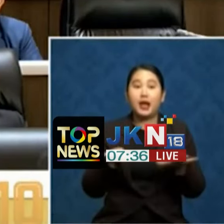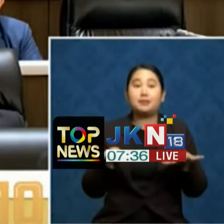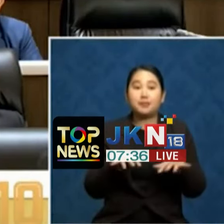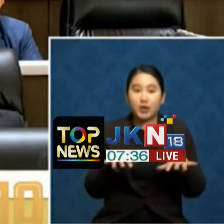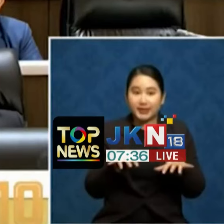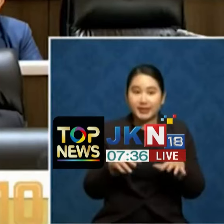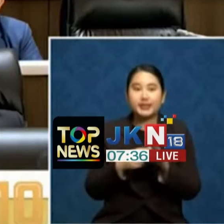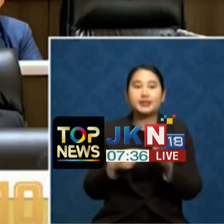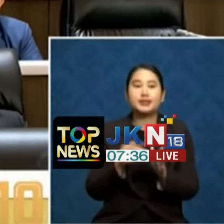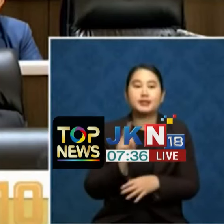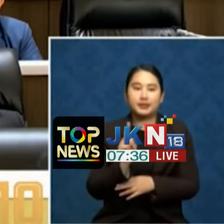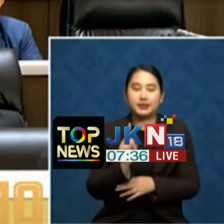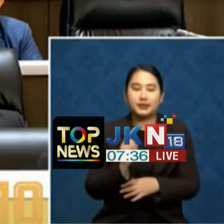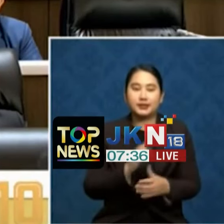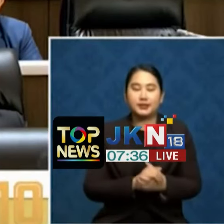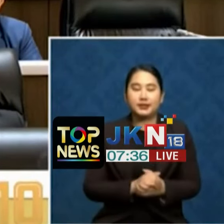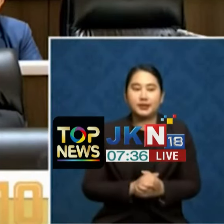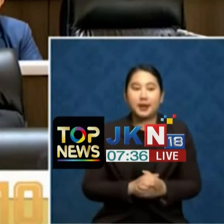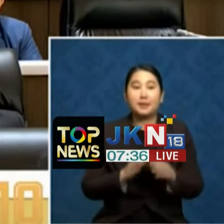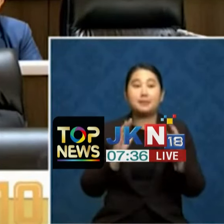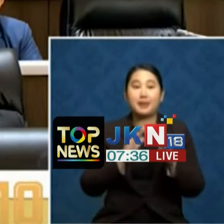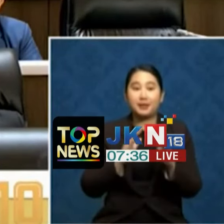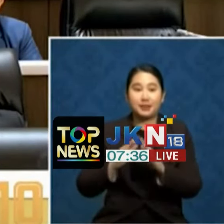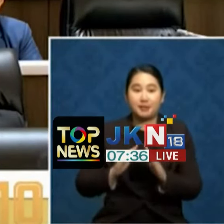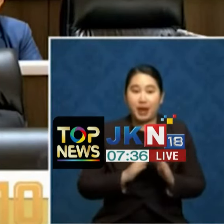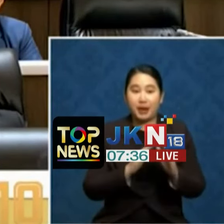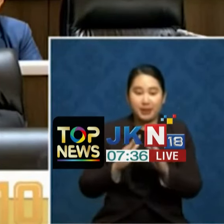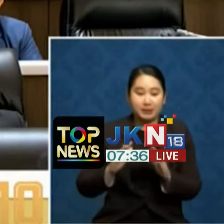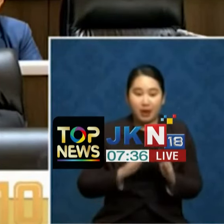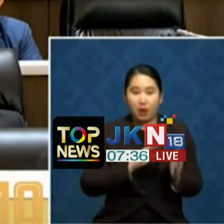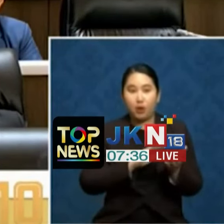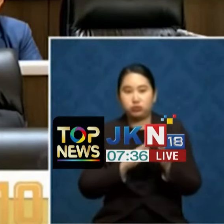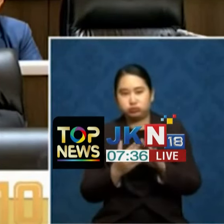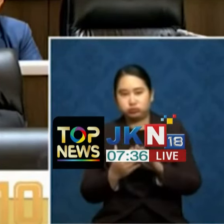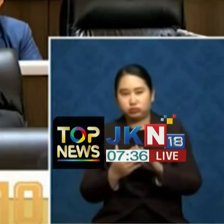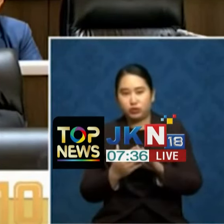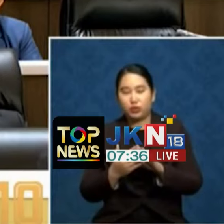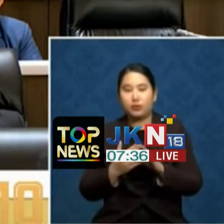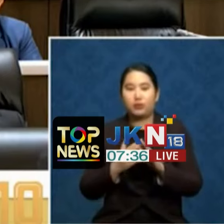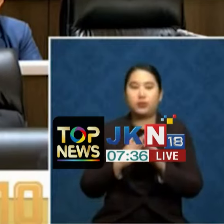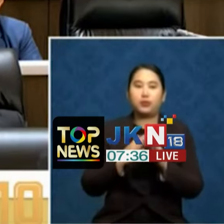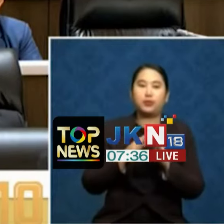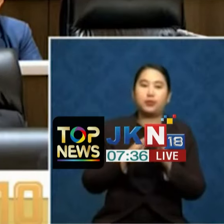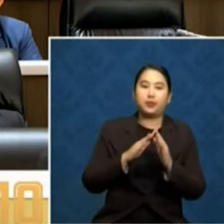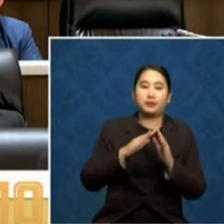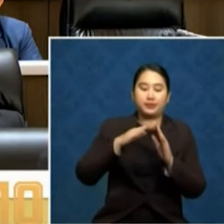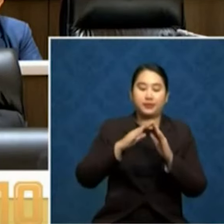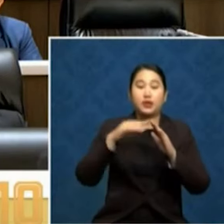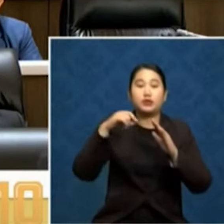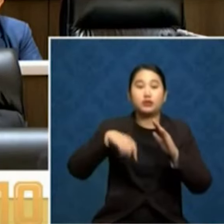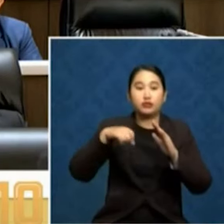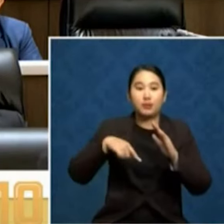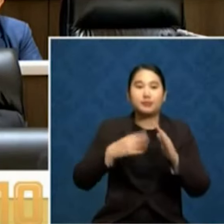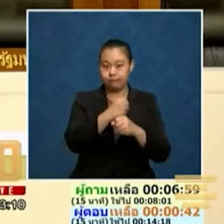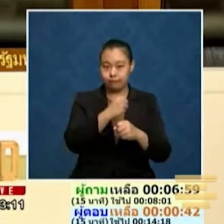ช่วยเหลือประชาชนว่าไม่มีความชัดเจนอย่างนั้นอย่างนี้นะคุณธีรรัตน์เนี่ยก็เลยตอบกลับเลยว่ามีความชัดเจนเพรา